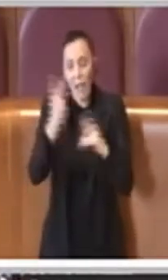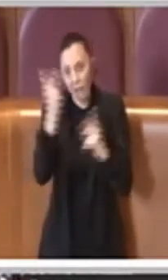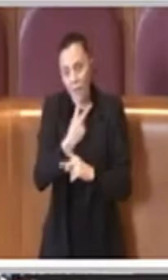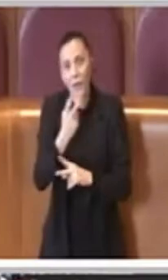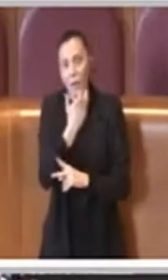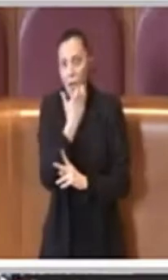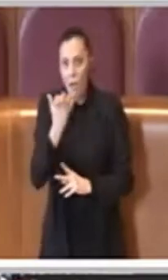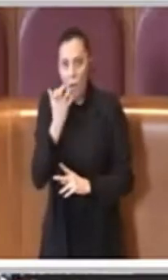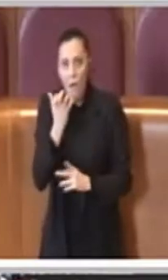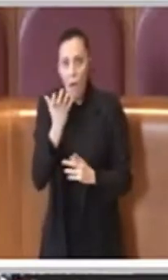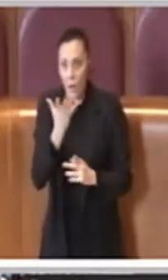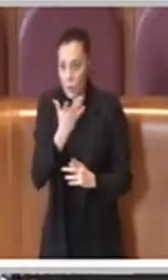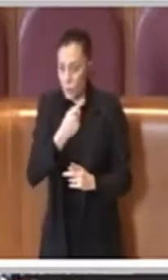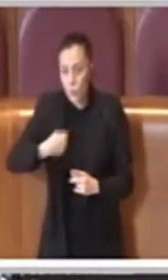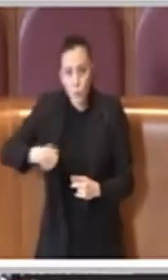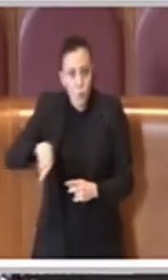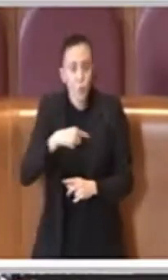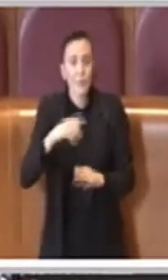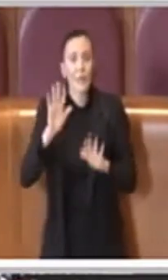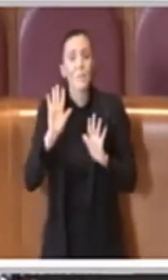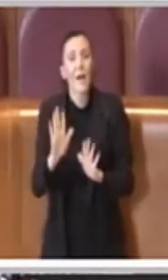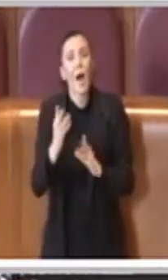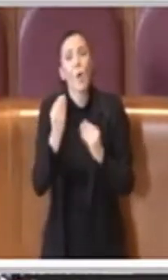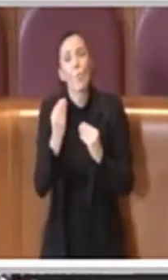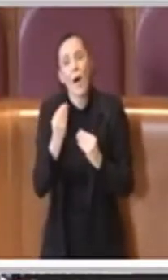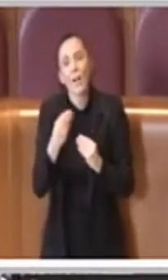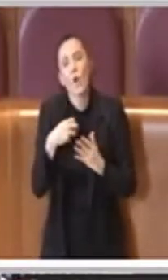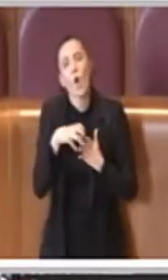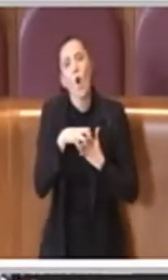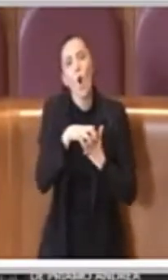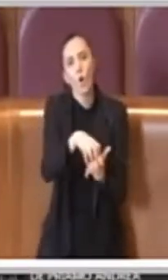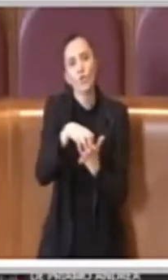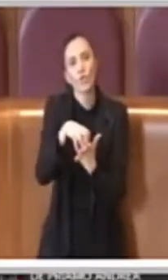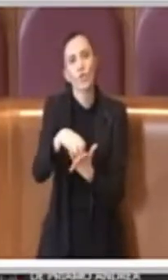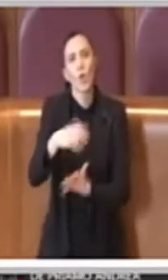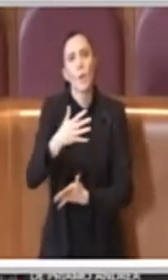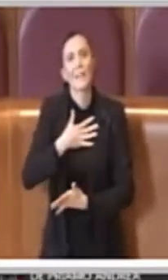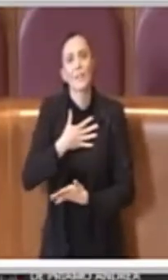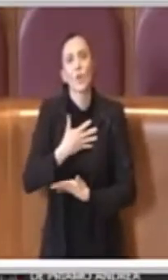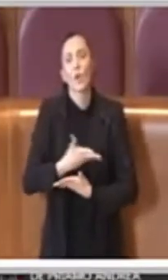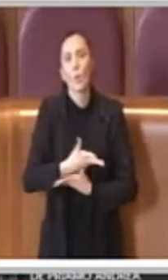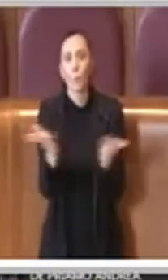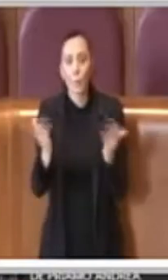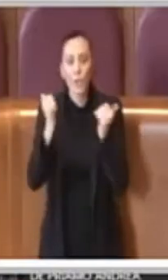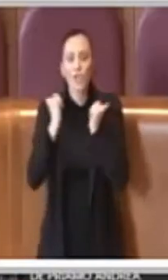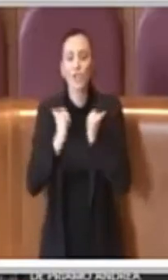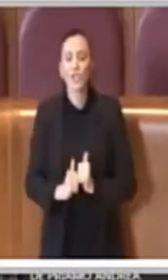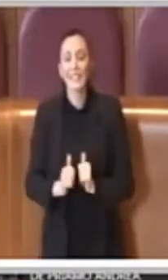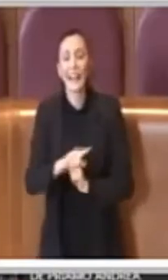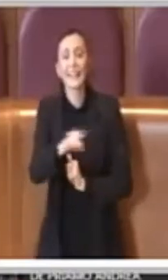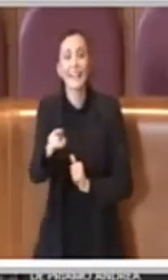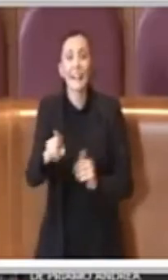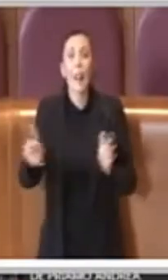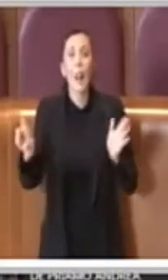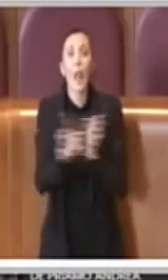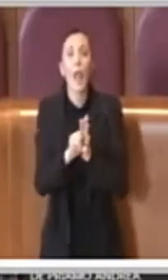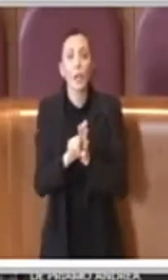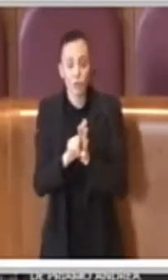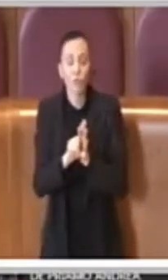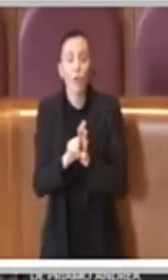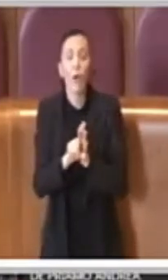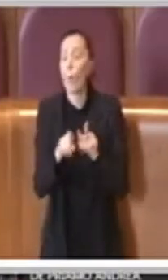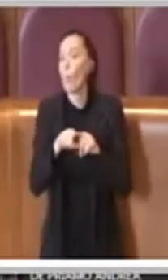noi, poi quando si tratta di concessioni di patrimonio pubblico tutti i cittadini sono uguali davanti alla legge e sono uguali anche